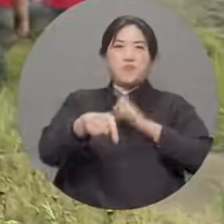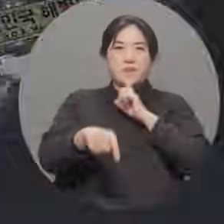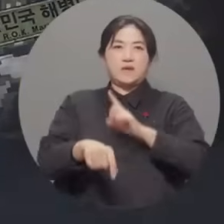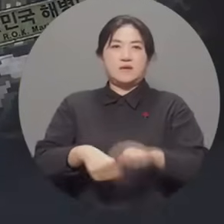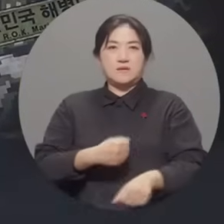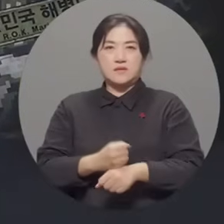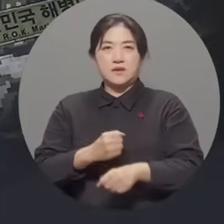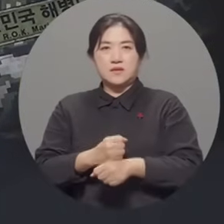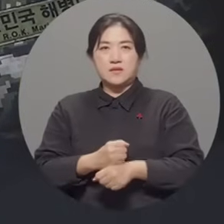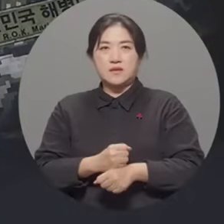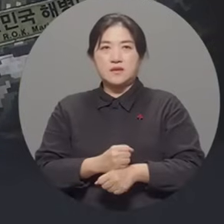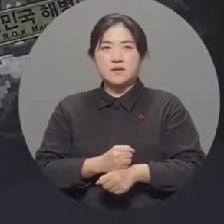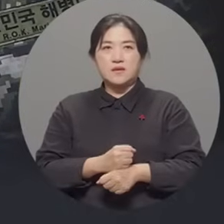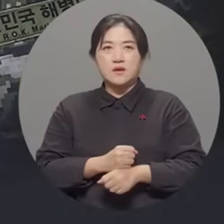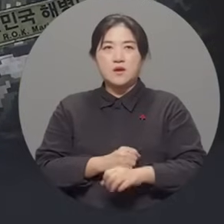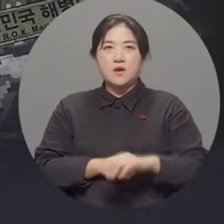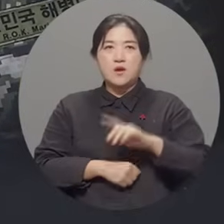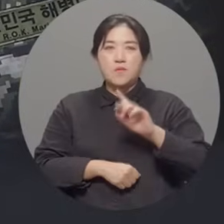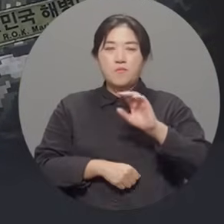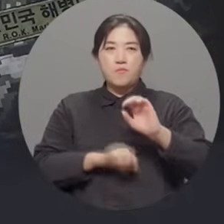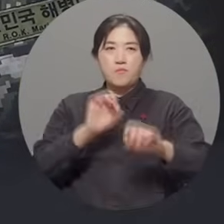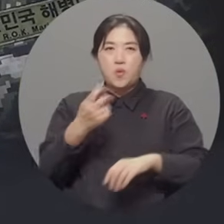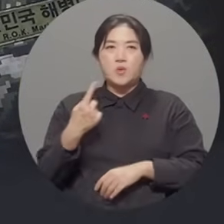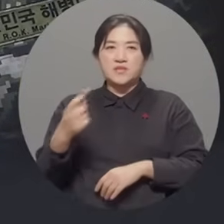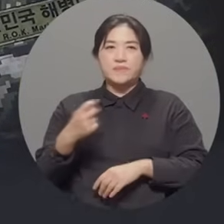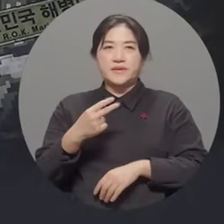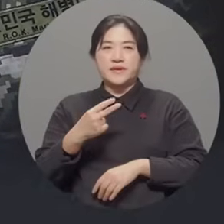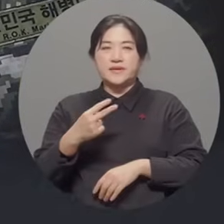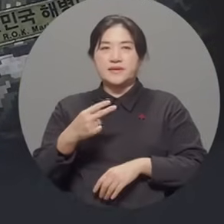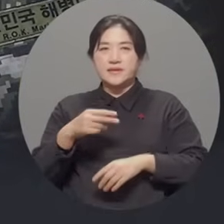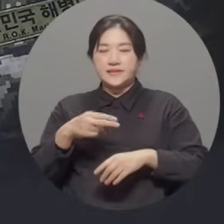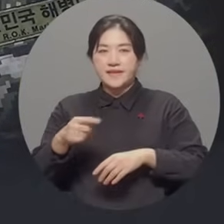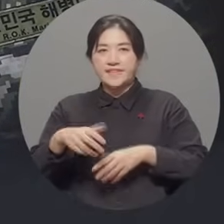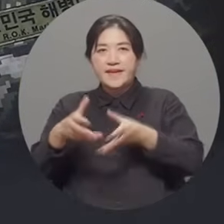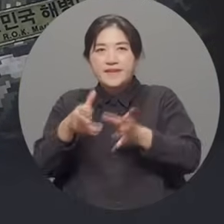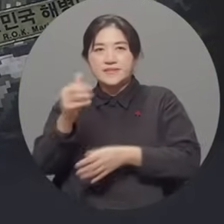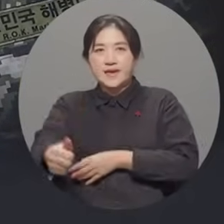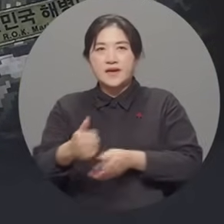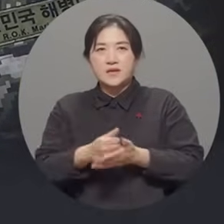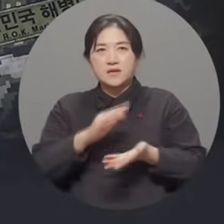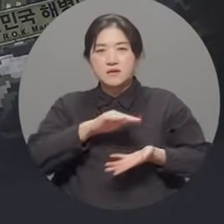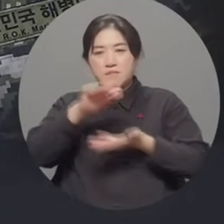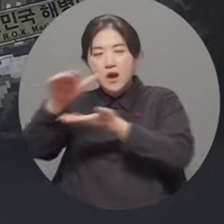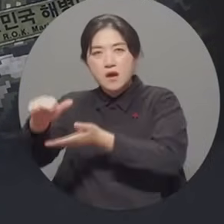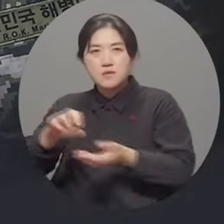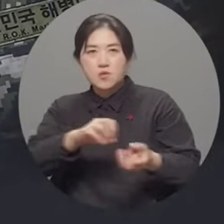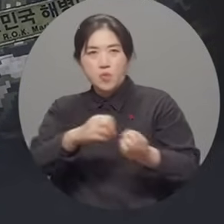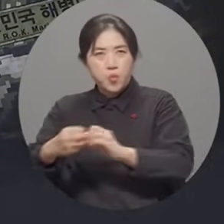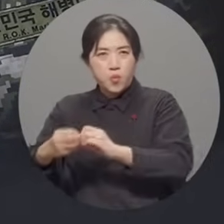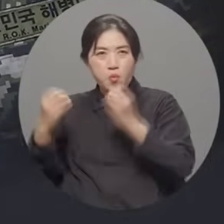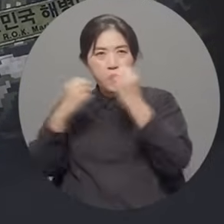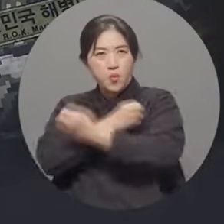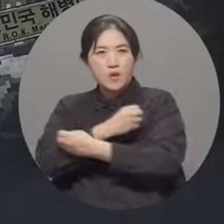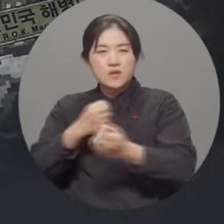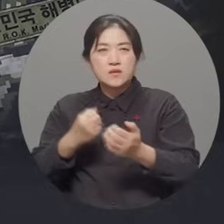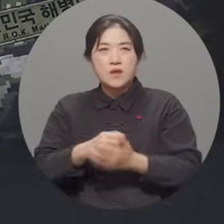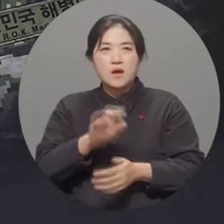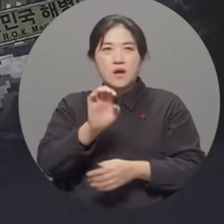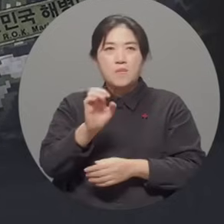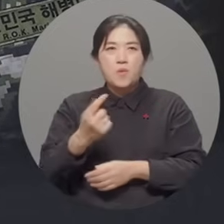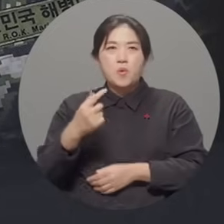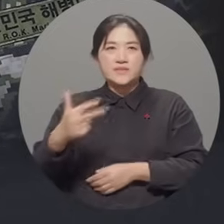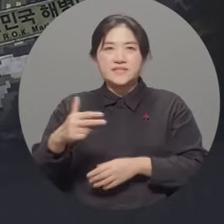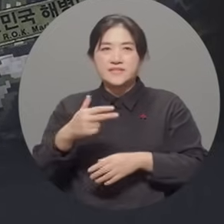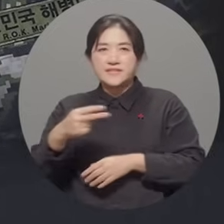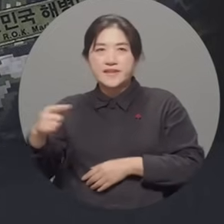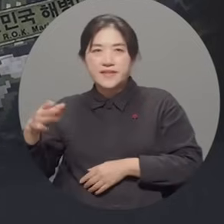포 11 대대장이 메시지를 전달하는 과정에서 잘못 해석되거나 왜곡 전달됐다. 포 7 대대장이 사단장과